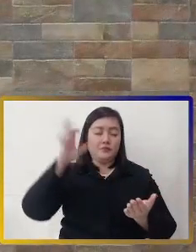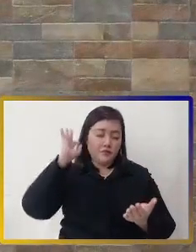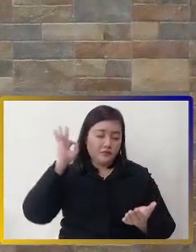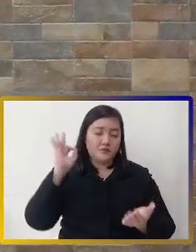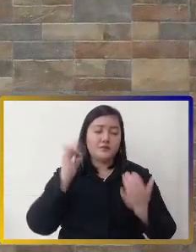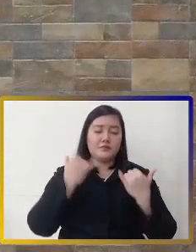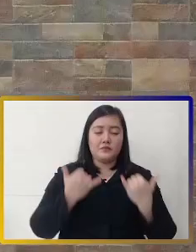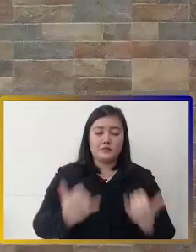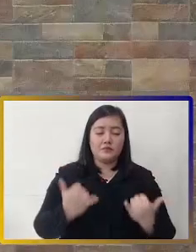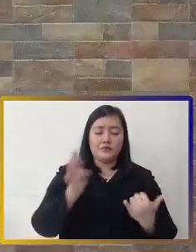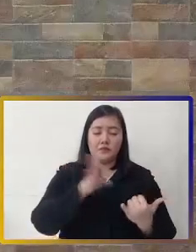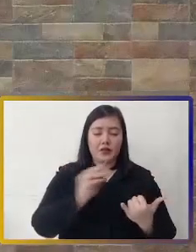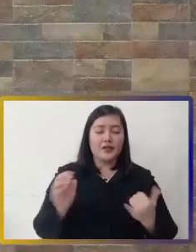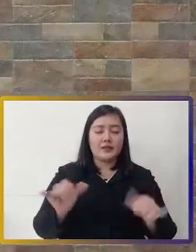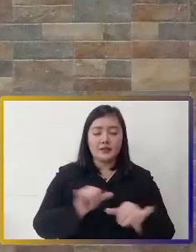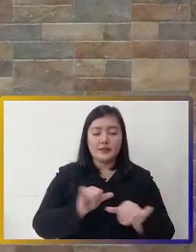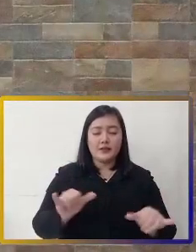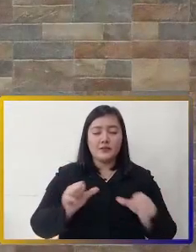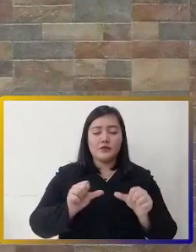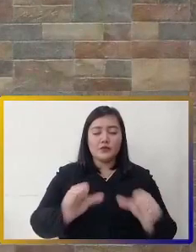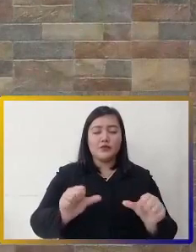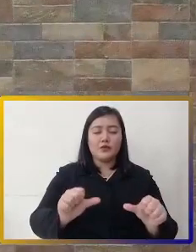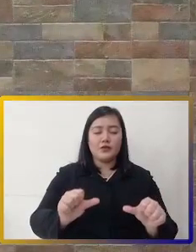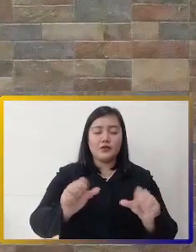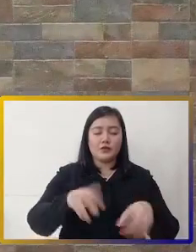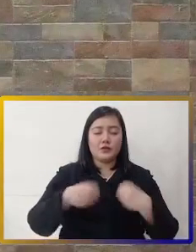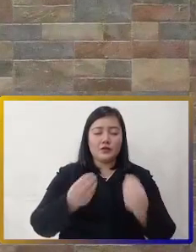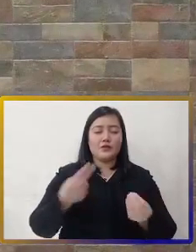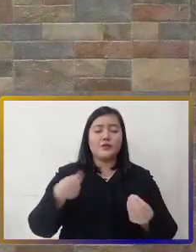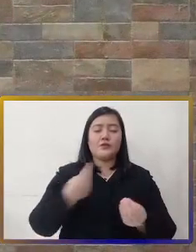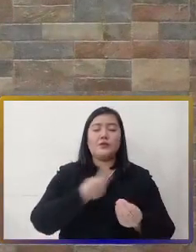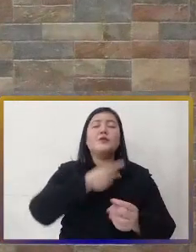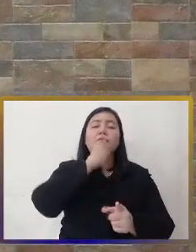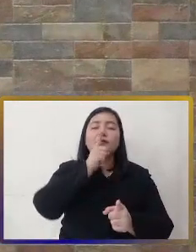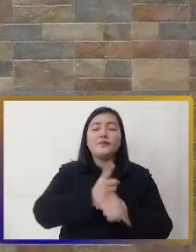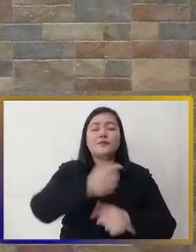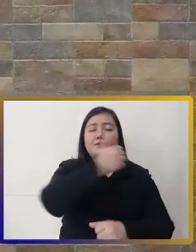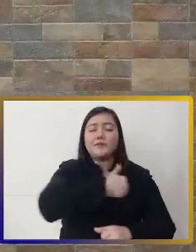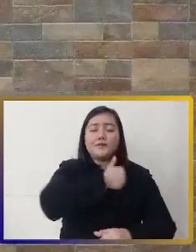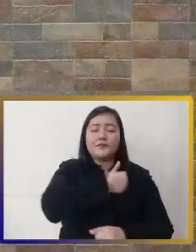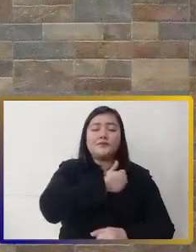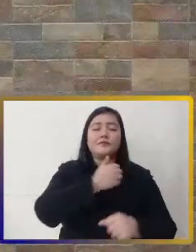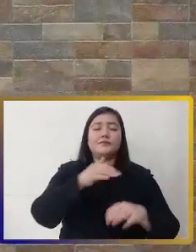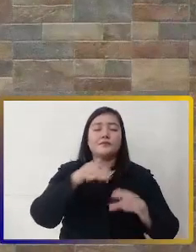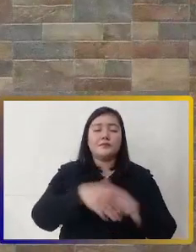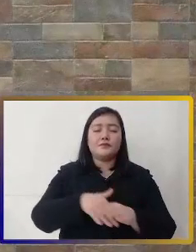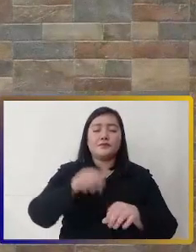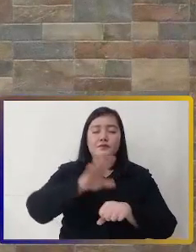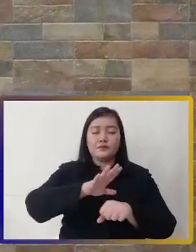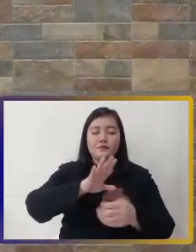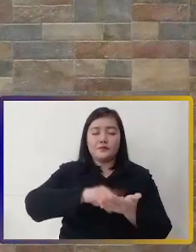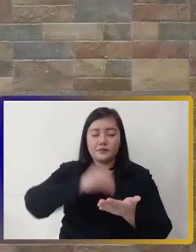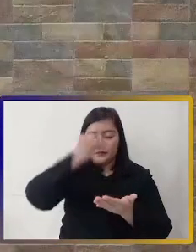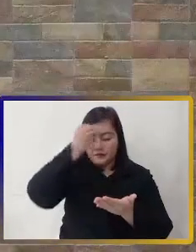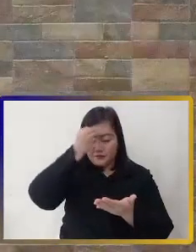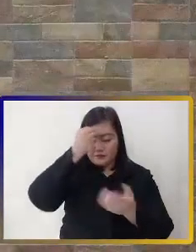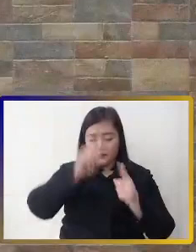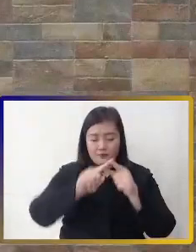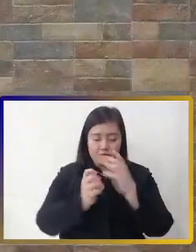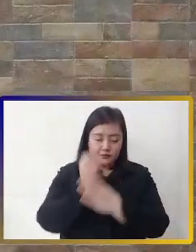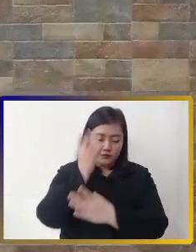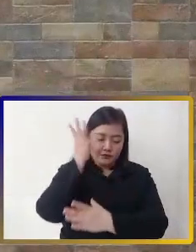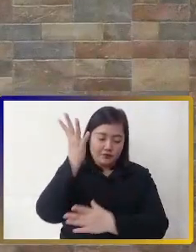na patuloy po namin maunawaan ito. Please give us, O God, the right attitude and learning so that we will continually grow on our faith